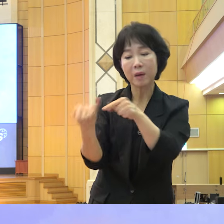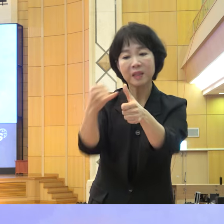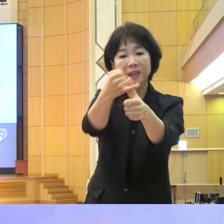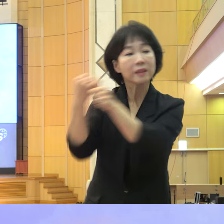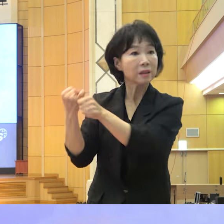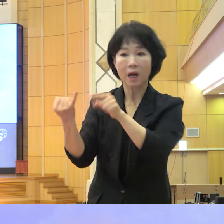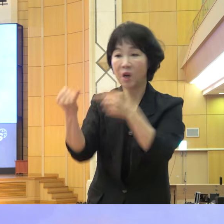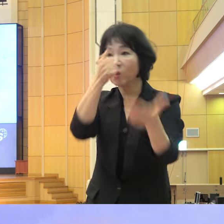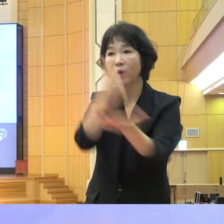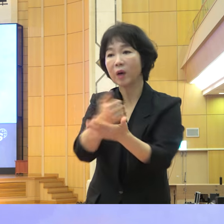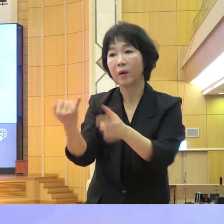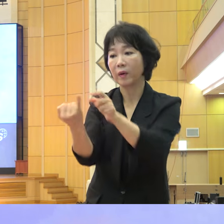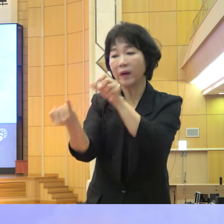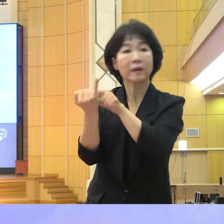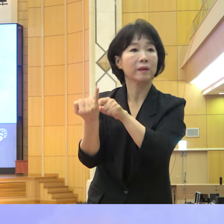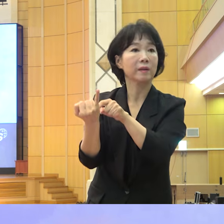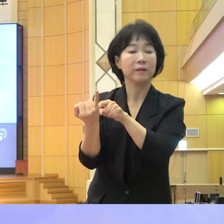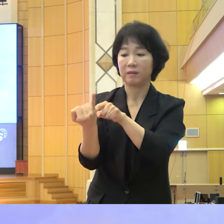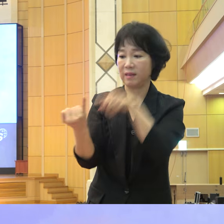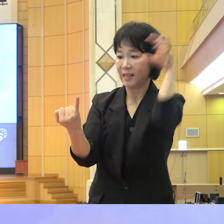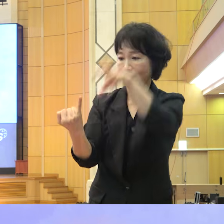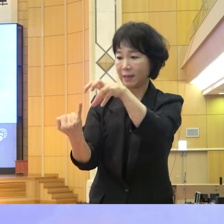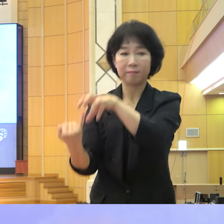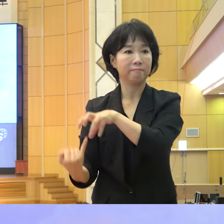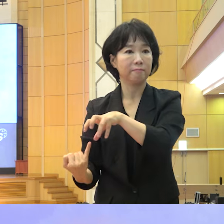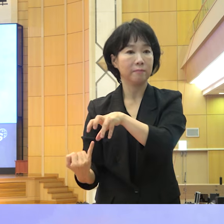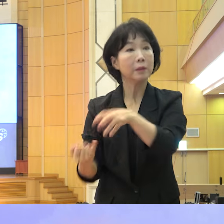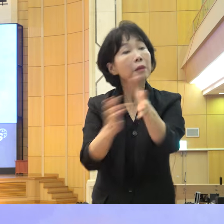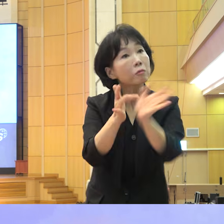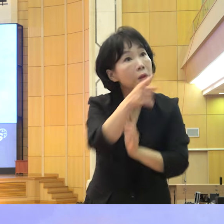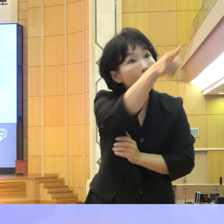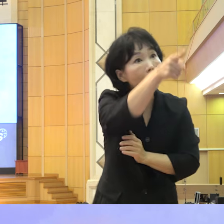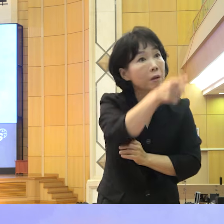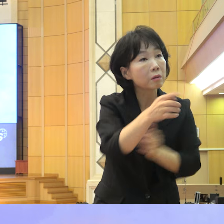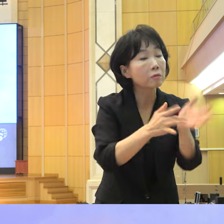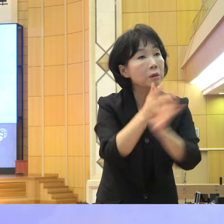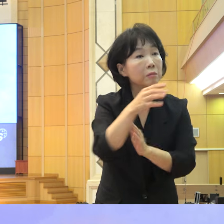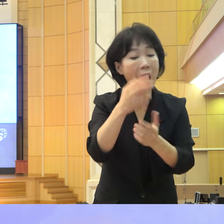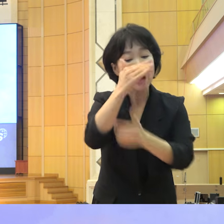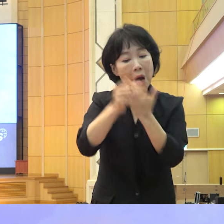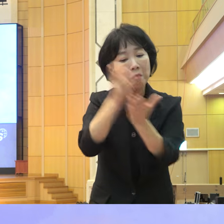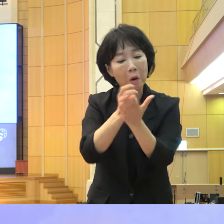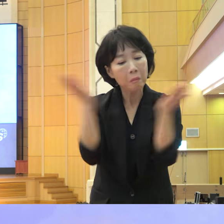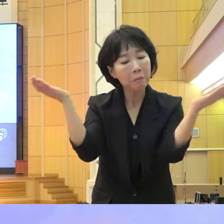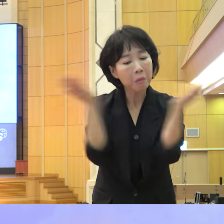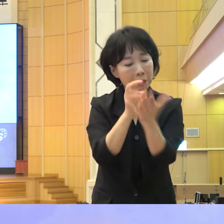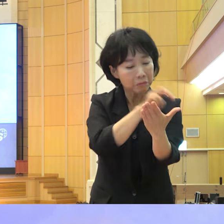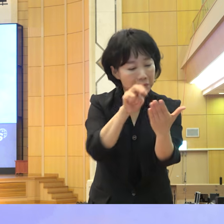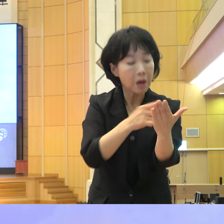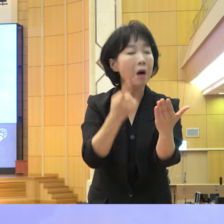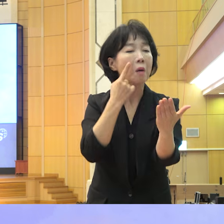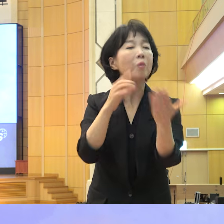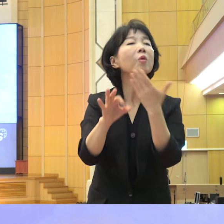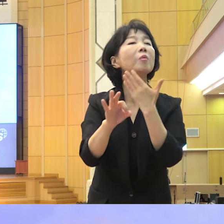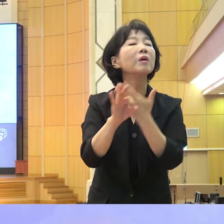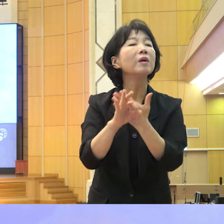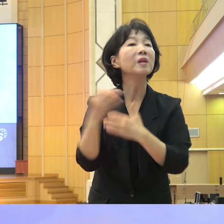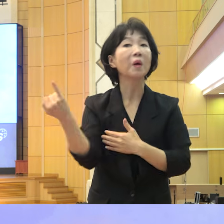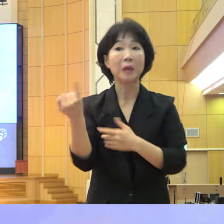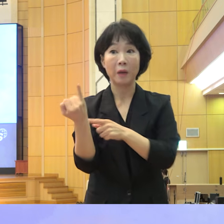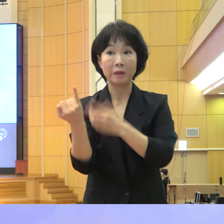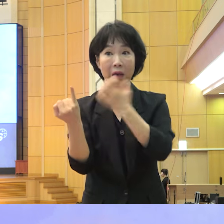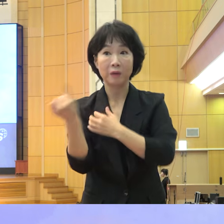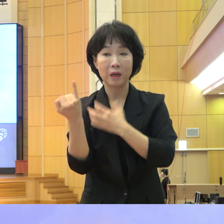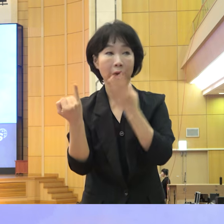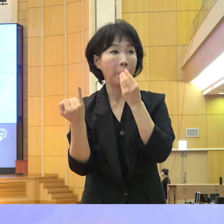예수님에게 무릎 꿇겨 놓고, 예수님, 율법의 말씀에 보면